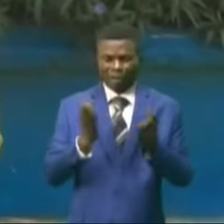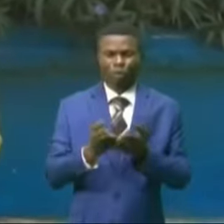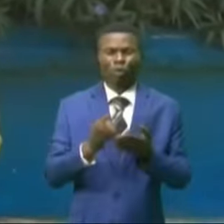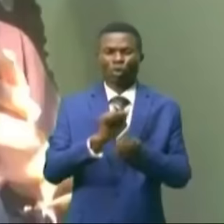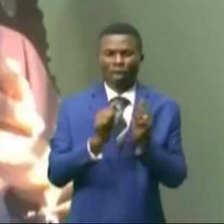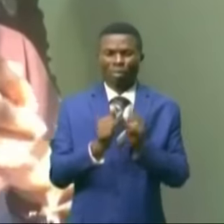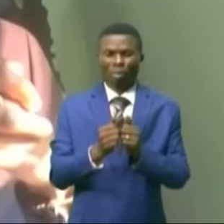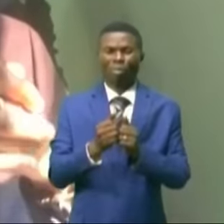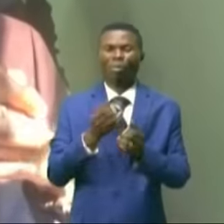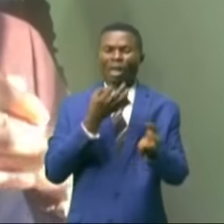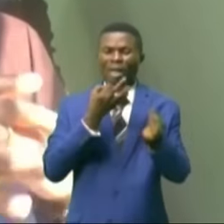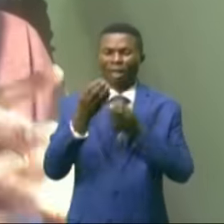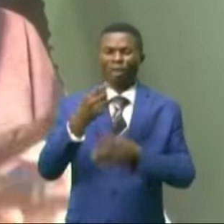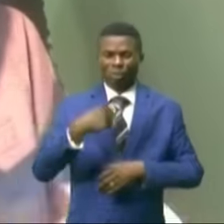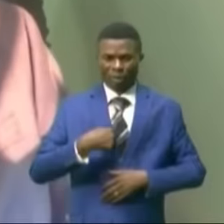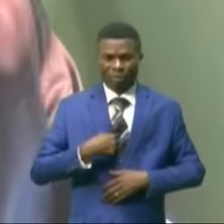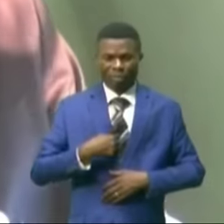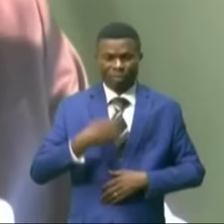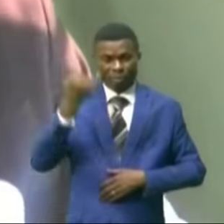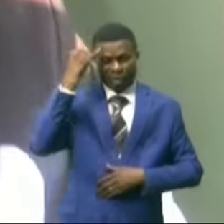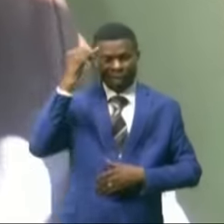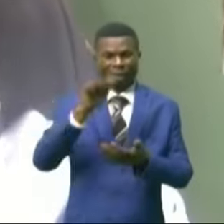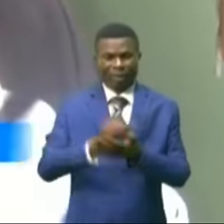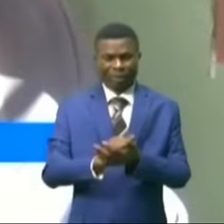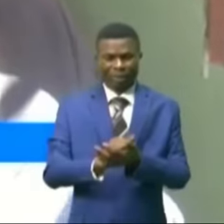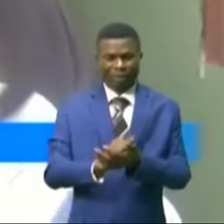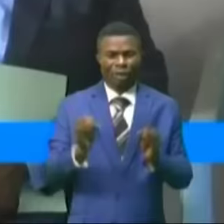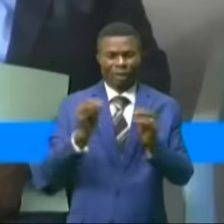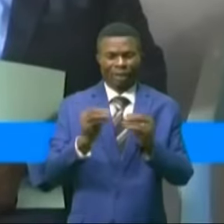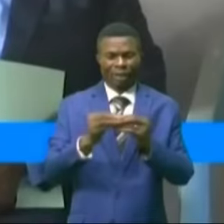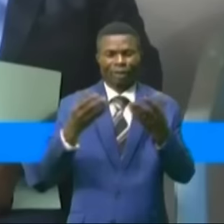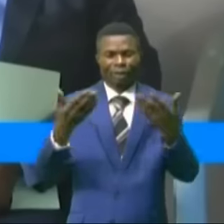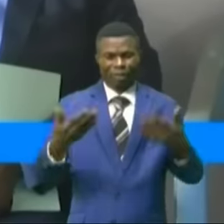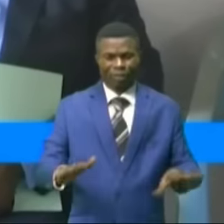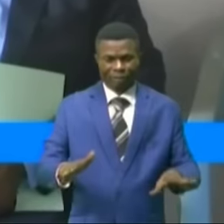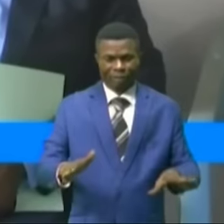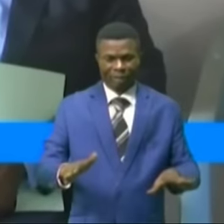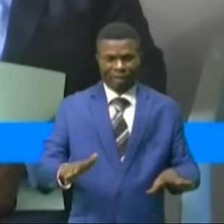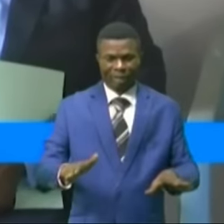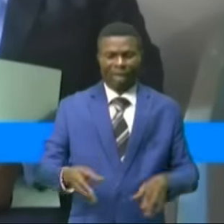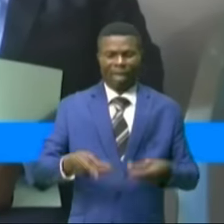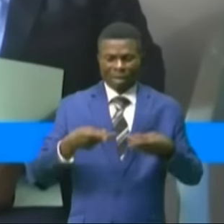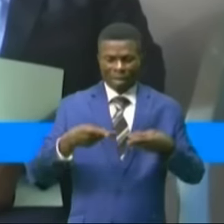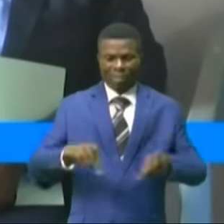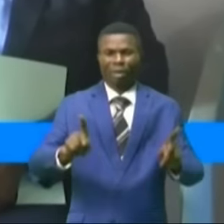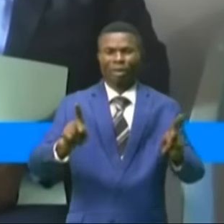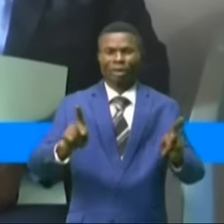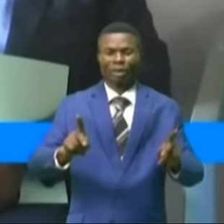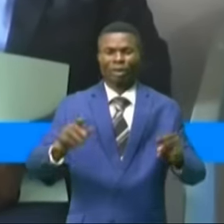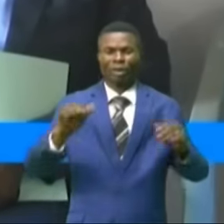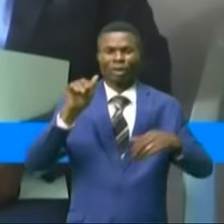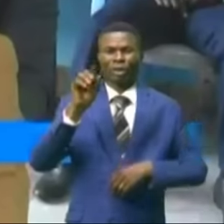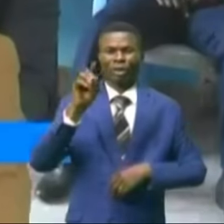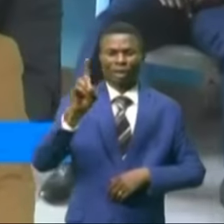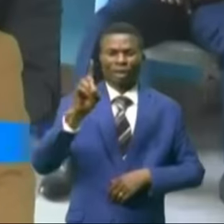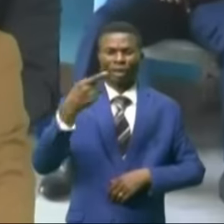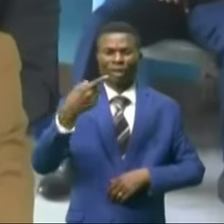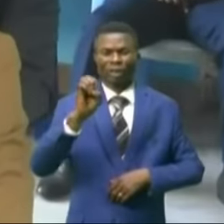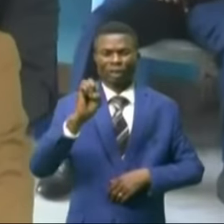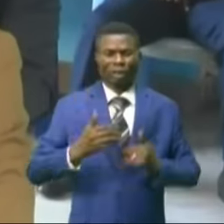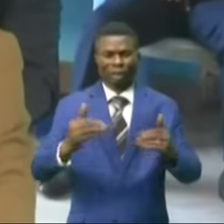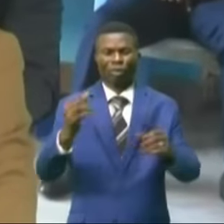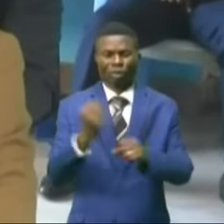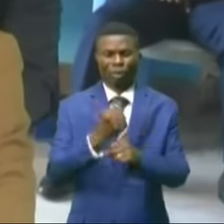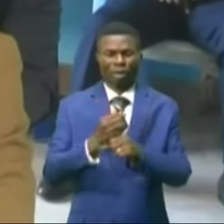CNSS. C'est dans cette ambiance que cette réunion a pris fin, donnant ainsi le temps au DGA de poursuivre la série